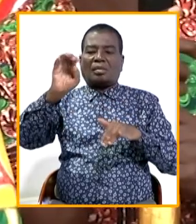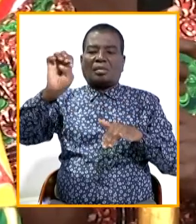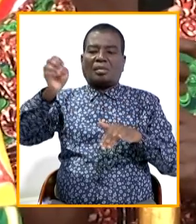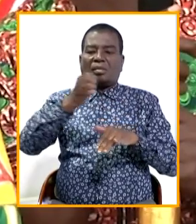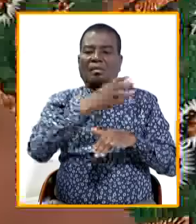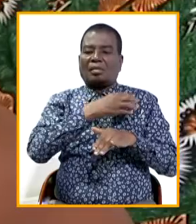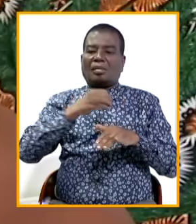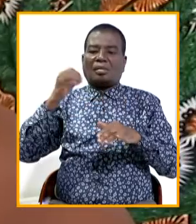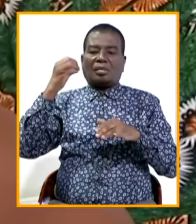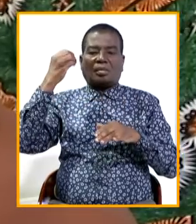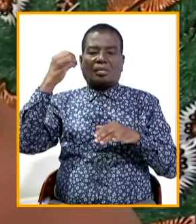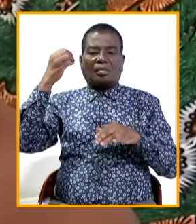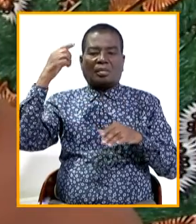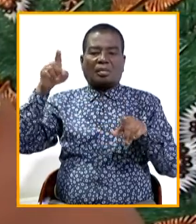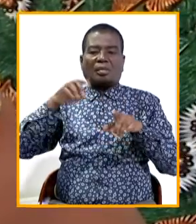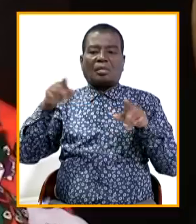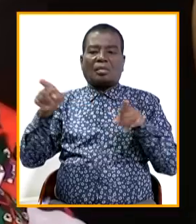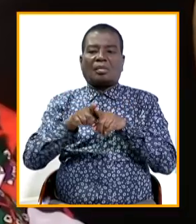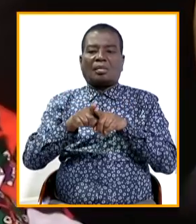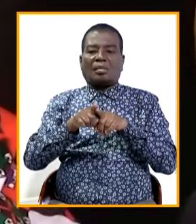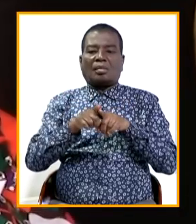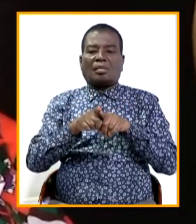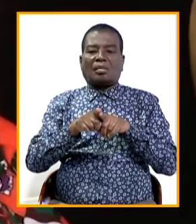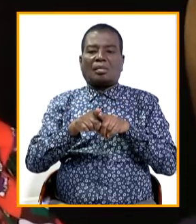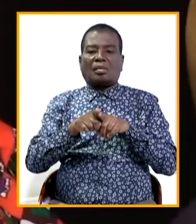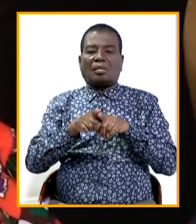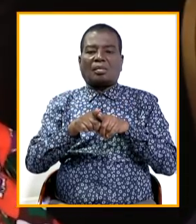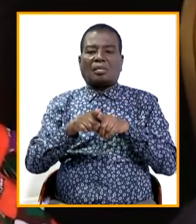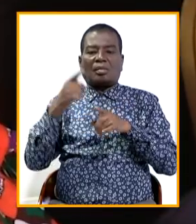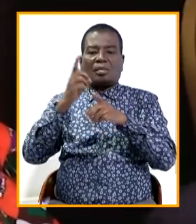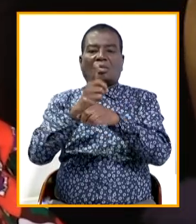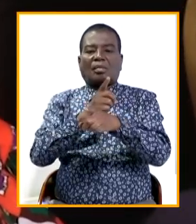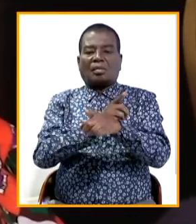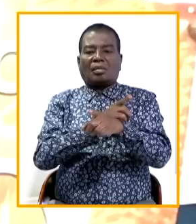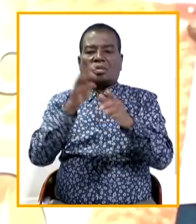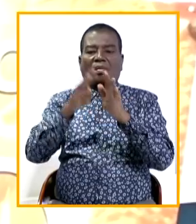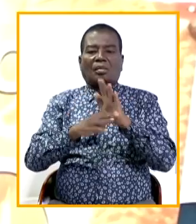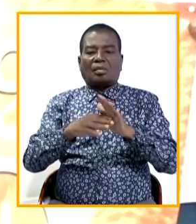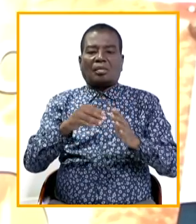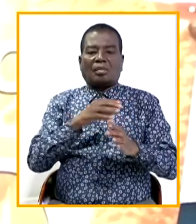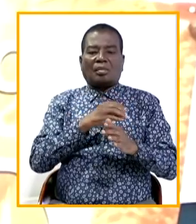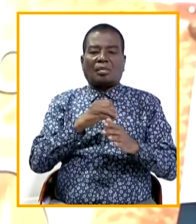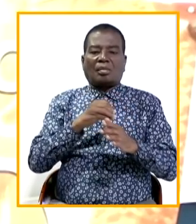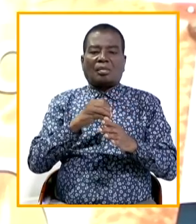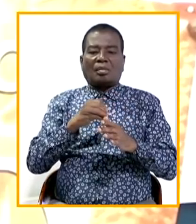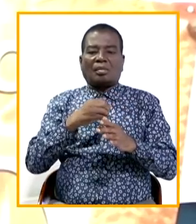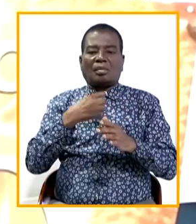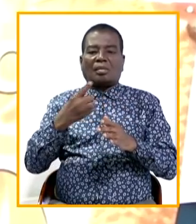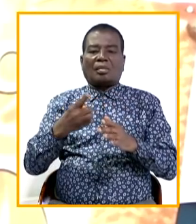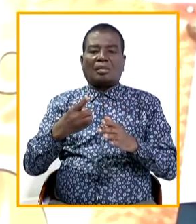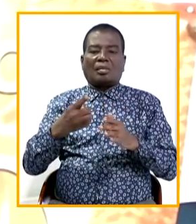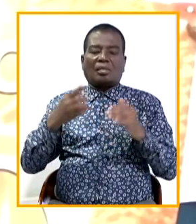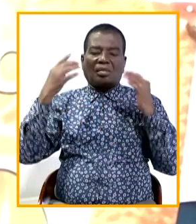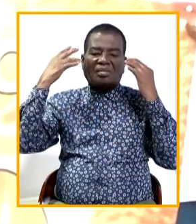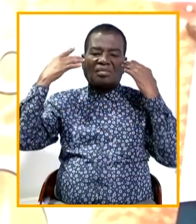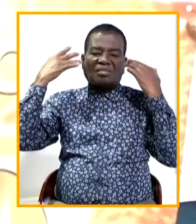leur cohésion, considérées comme des facteurs essentiels pour le développement. Je voudrais vous exprimer les